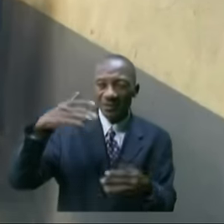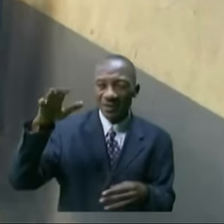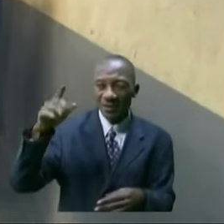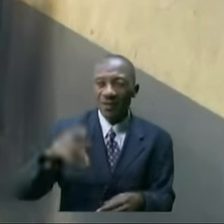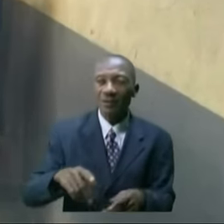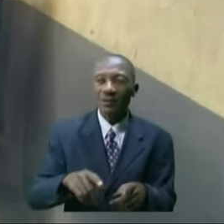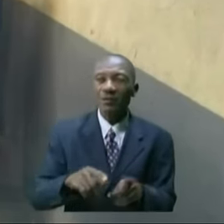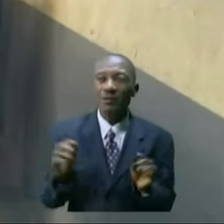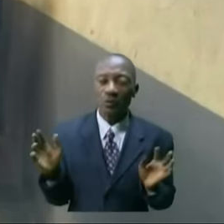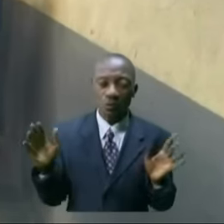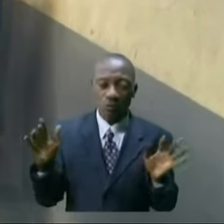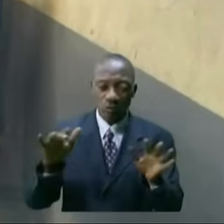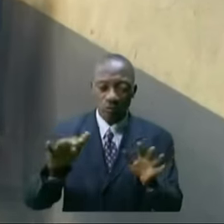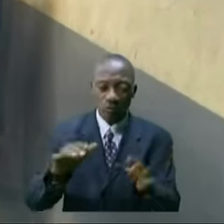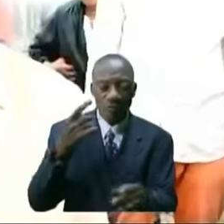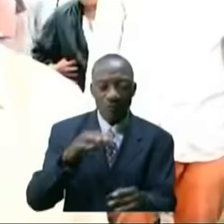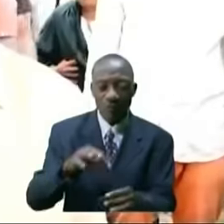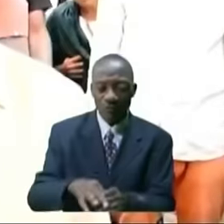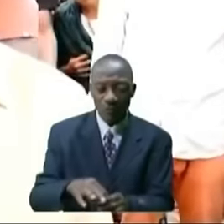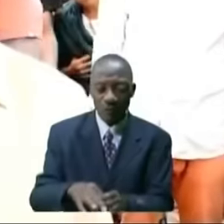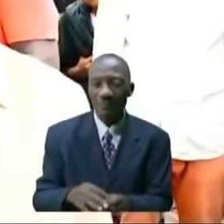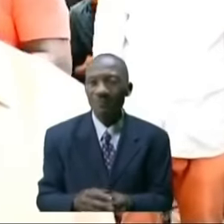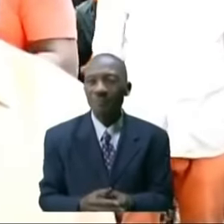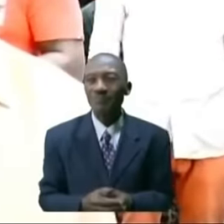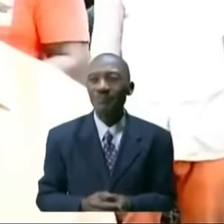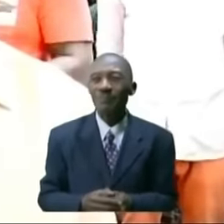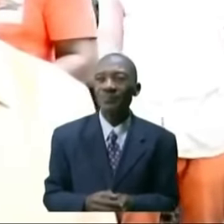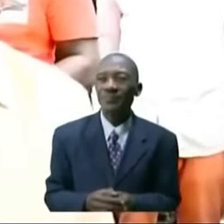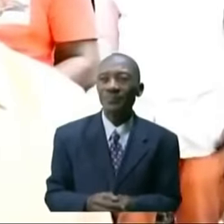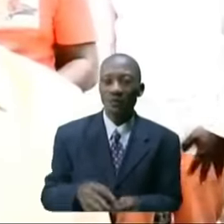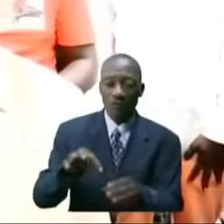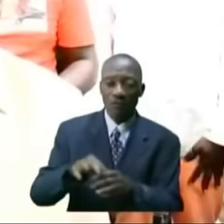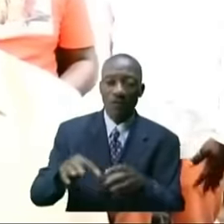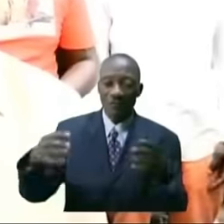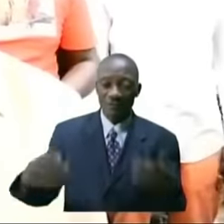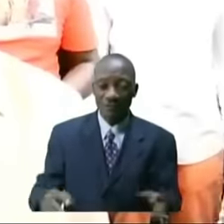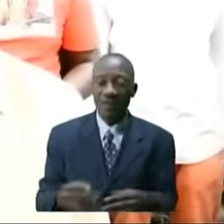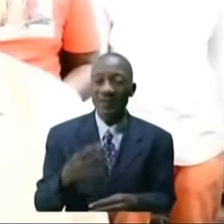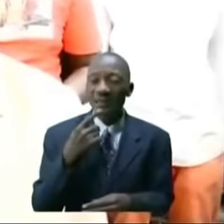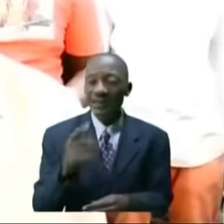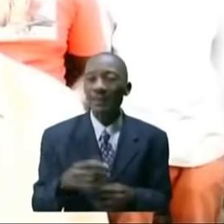exercice. Le devoir civique, en tant que Congolais, je suis venu